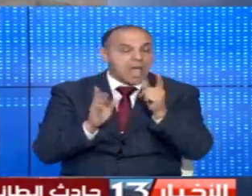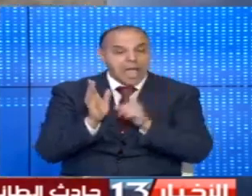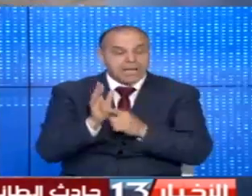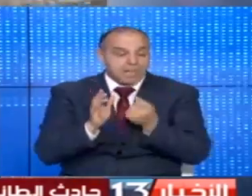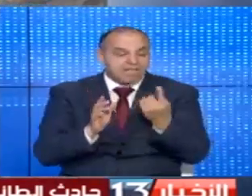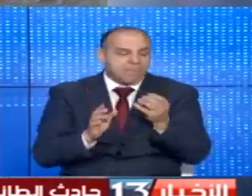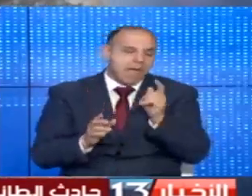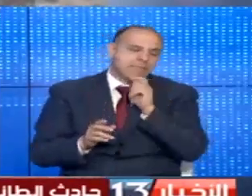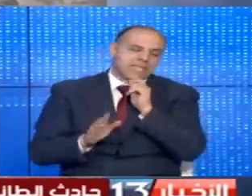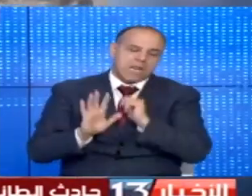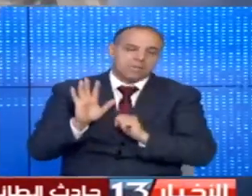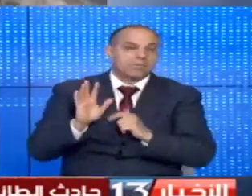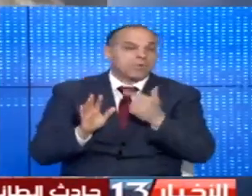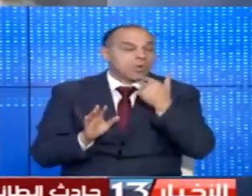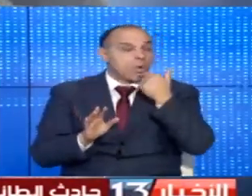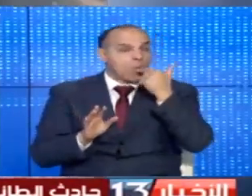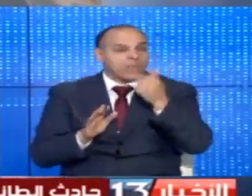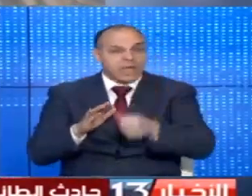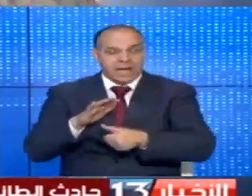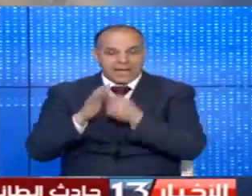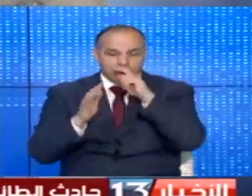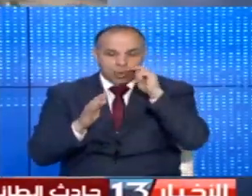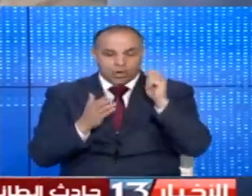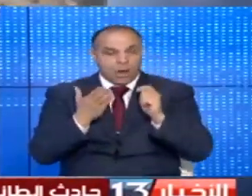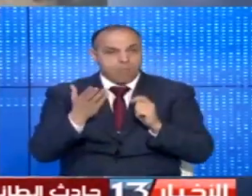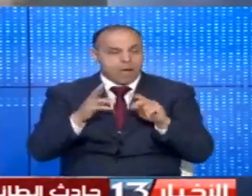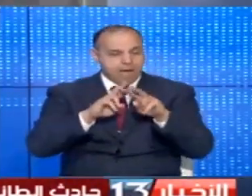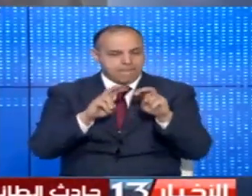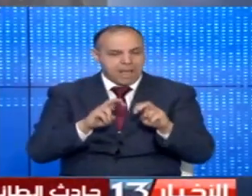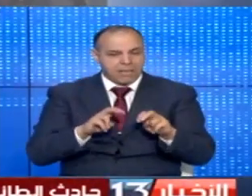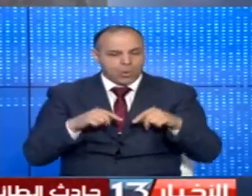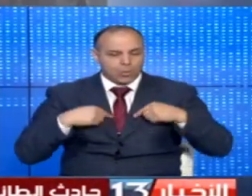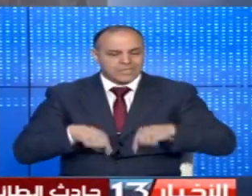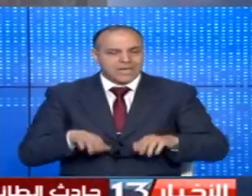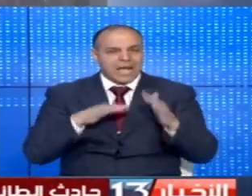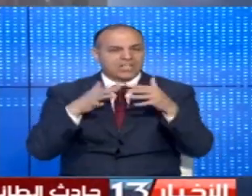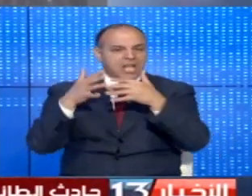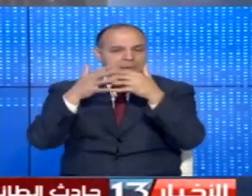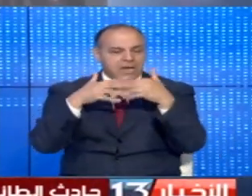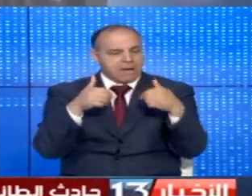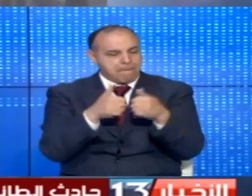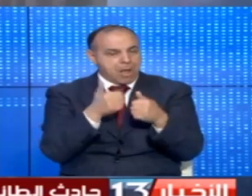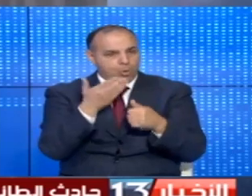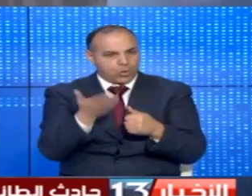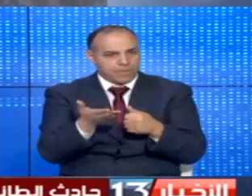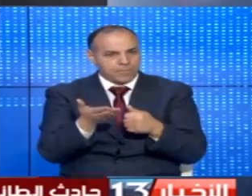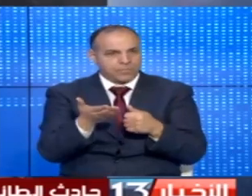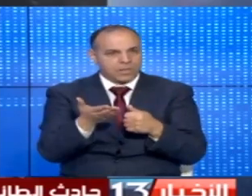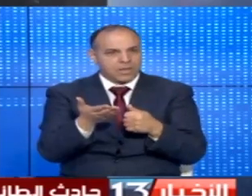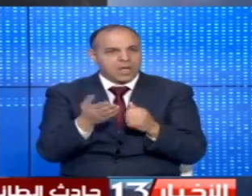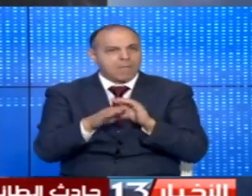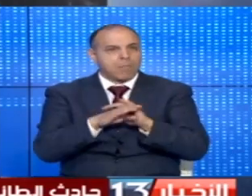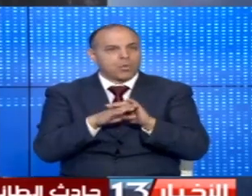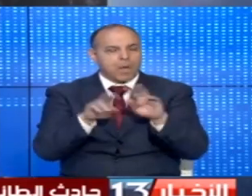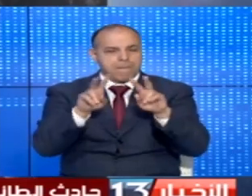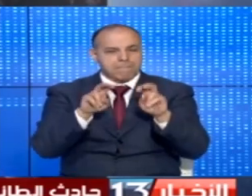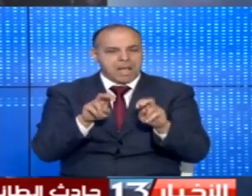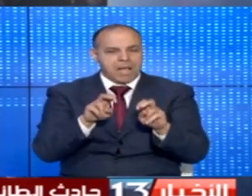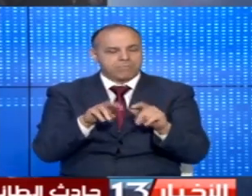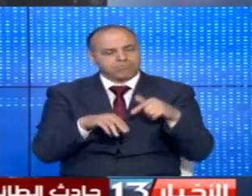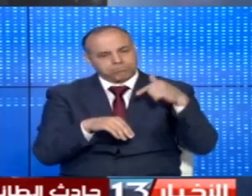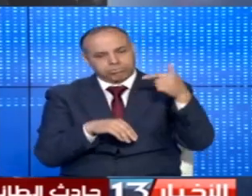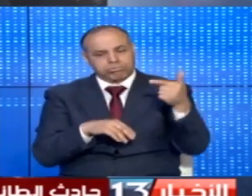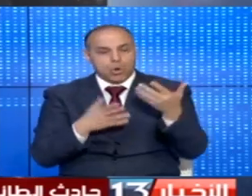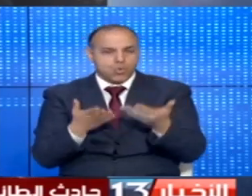حتى الان واضاف الرئيس الاوكراني انه سيبحث مع وزير الخارجيه الامريكي ما يكون بيو بشان التحقيق في وقت لاحق